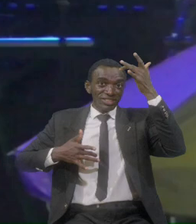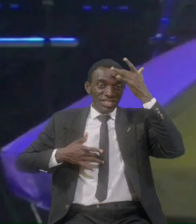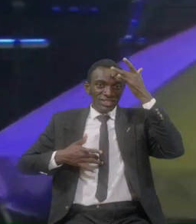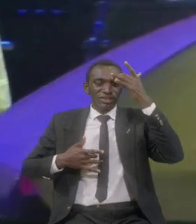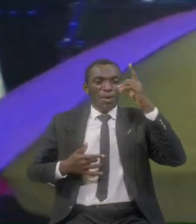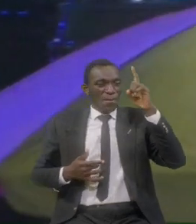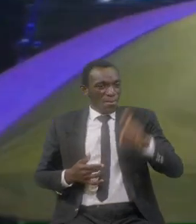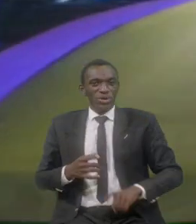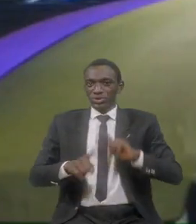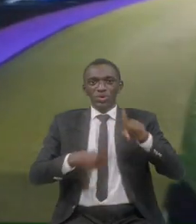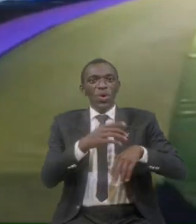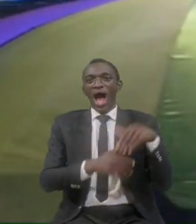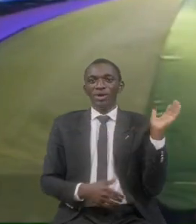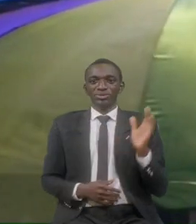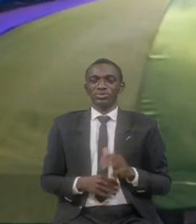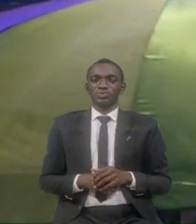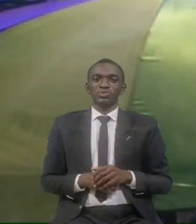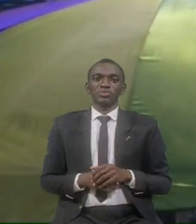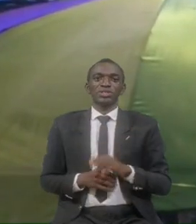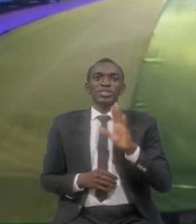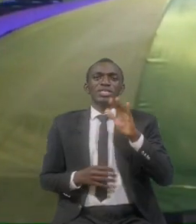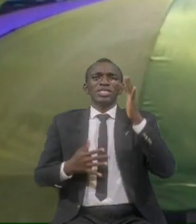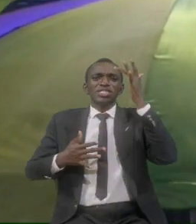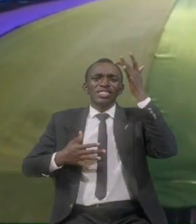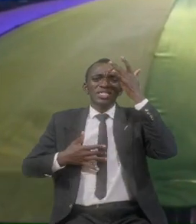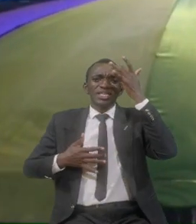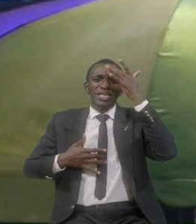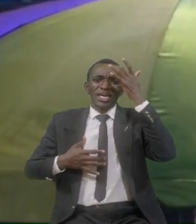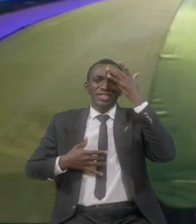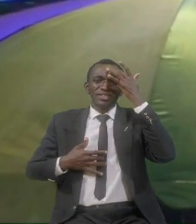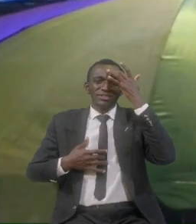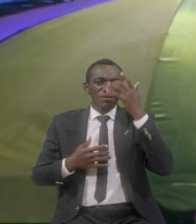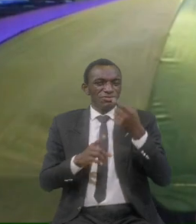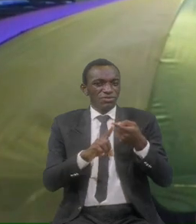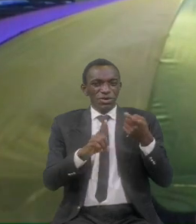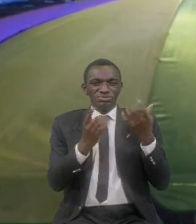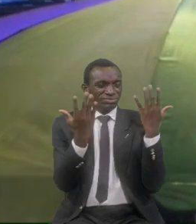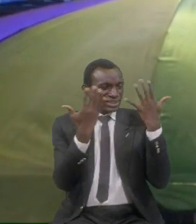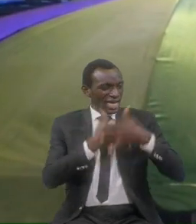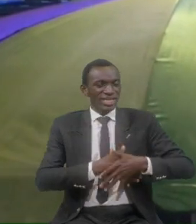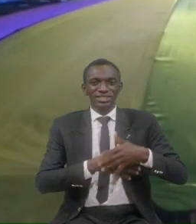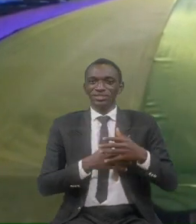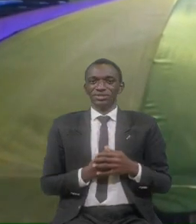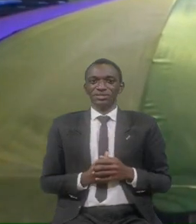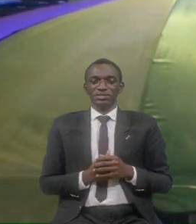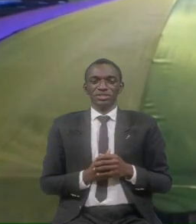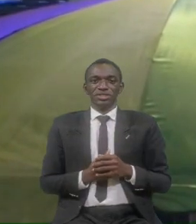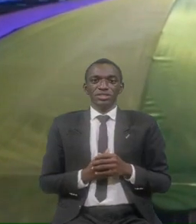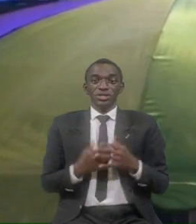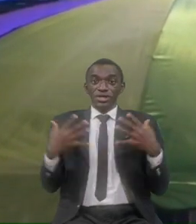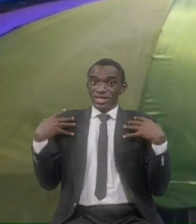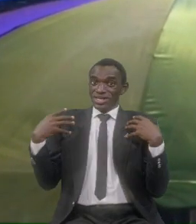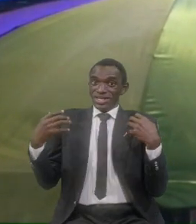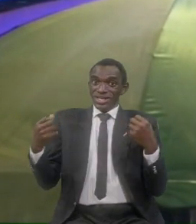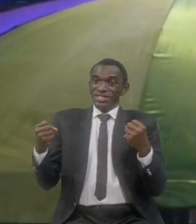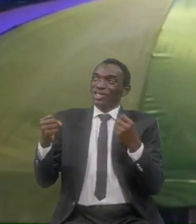masakit mugawas. Sickness is of darkness. Ang kanang sakit dina sa kangit. Healing is coming from Jesus,